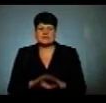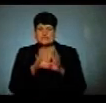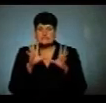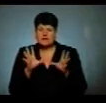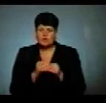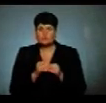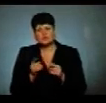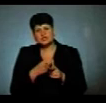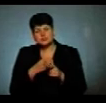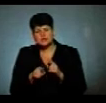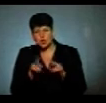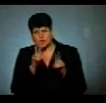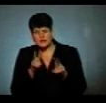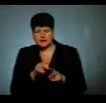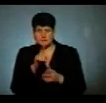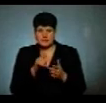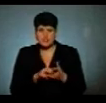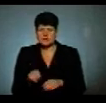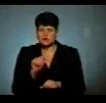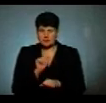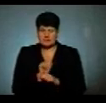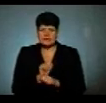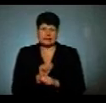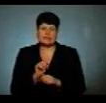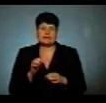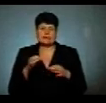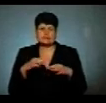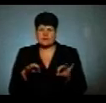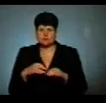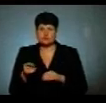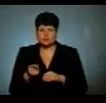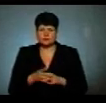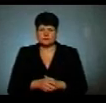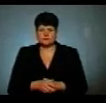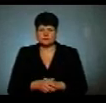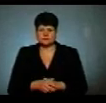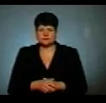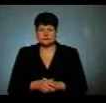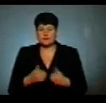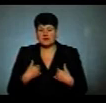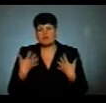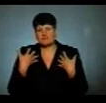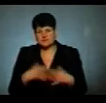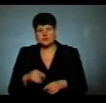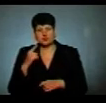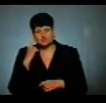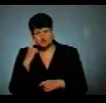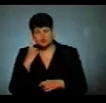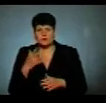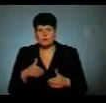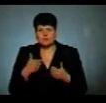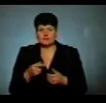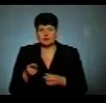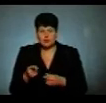чи розглядається питання повної зупинки громадського транспорту у Тернополі, чи ймовірно це і за яких умов? Ми вже чули такі пропозиції від тернополян,